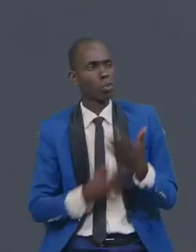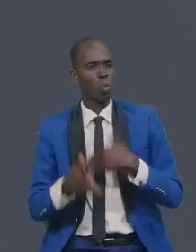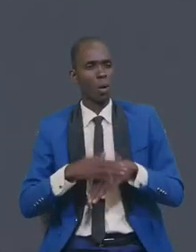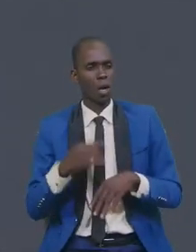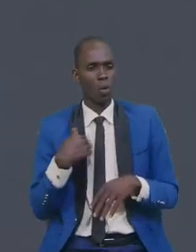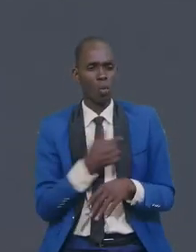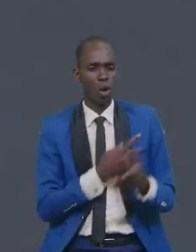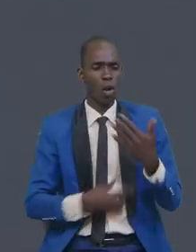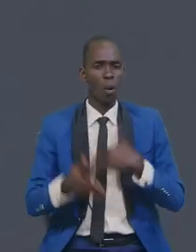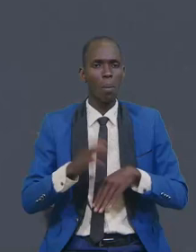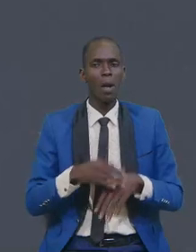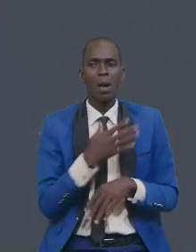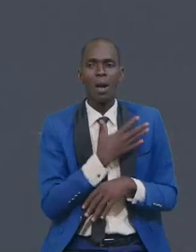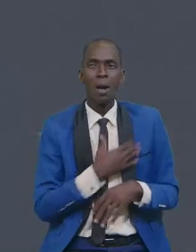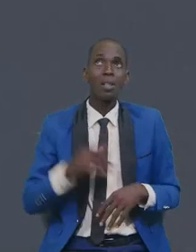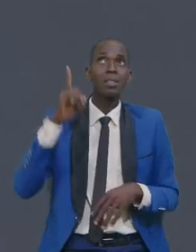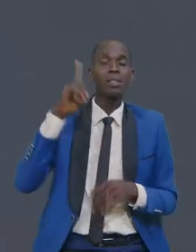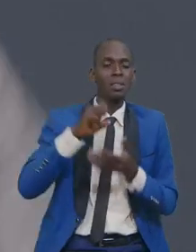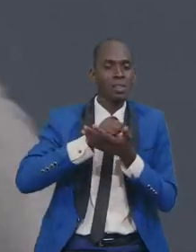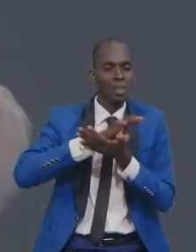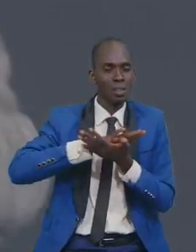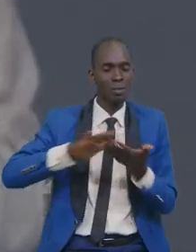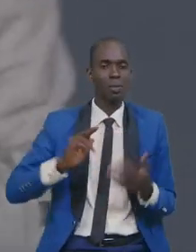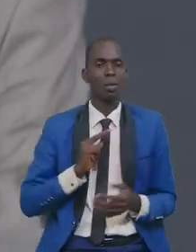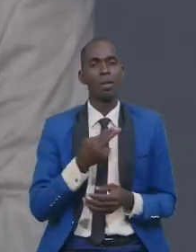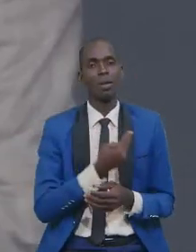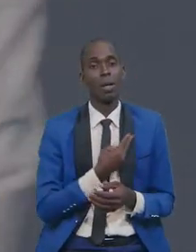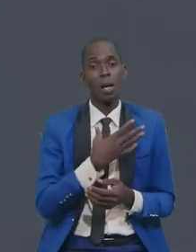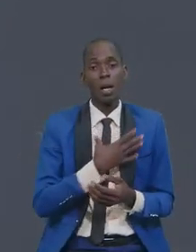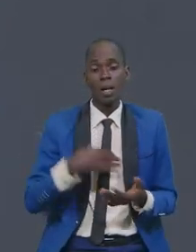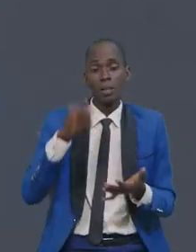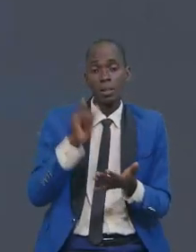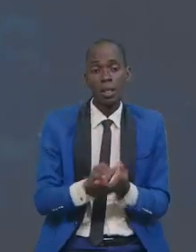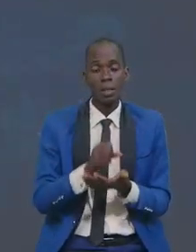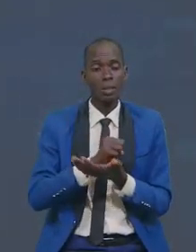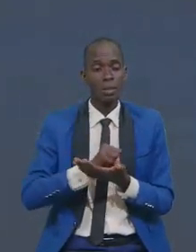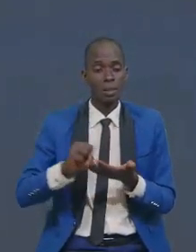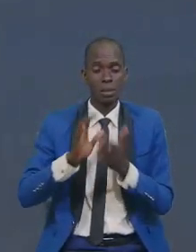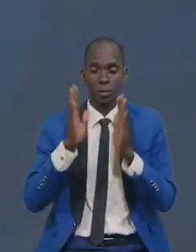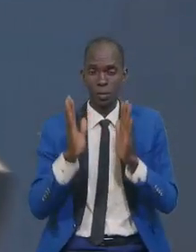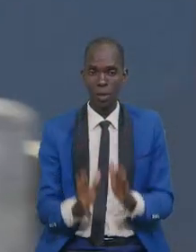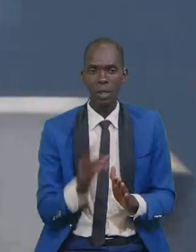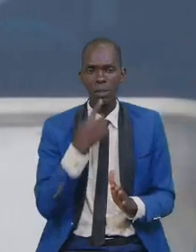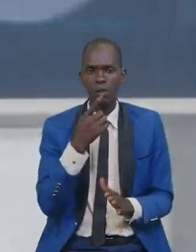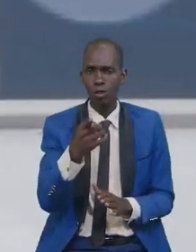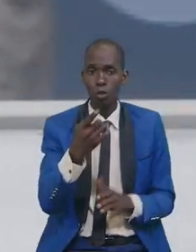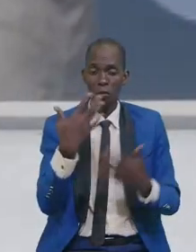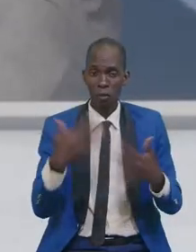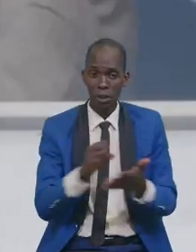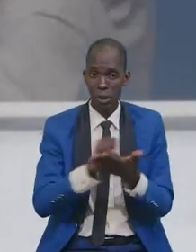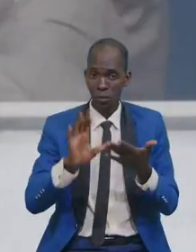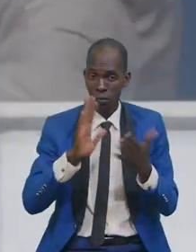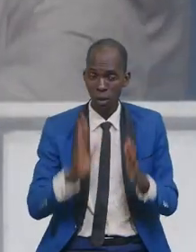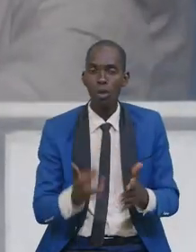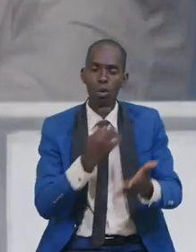reviens encore et nous revenons. Il nous sanctifie et ce sanctificateur dit, reviens